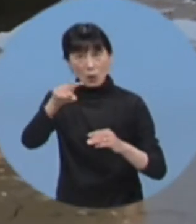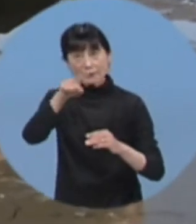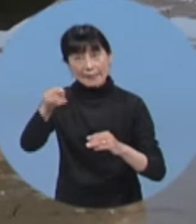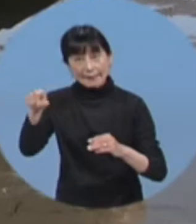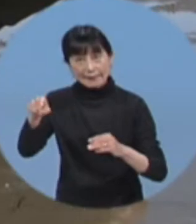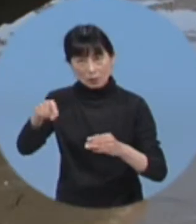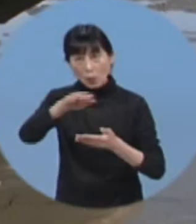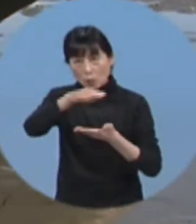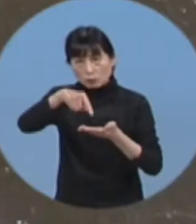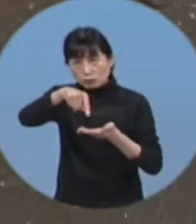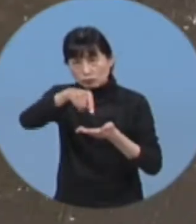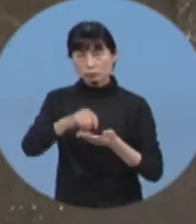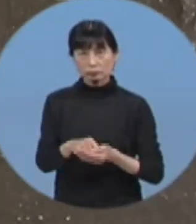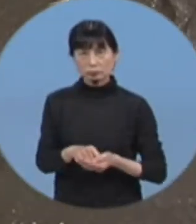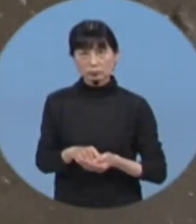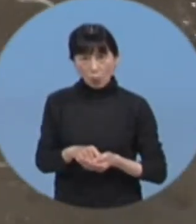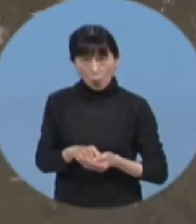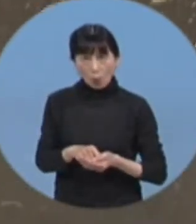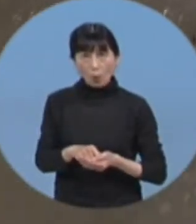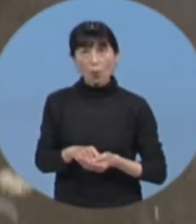らい、 うん、お、